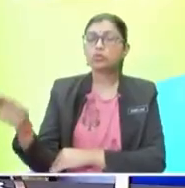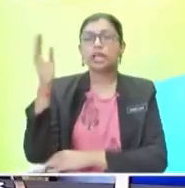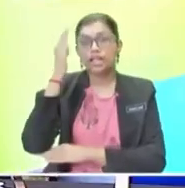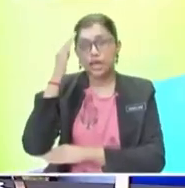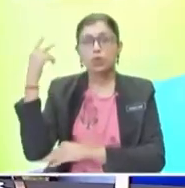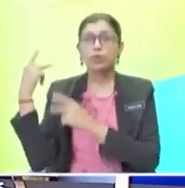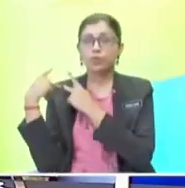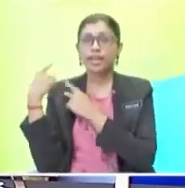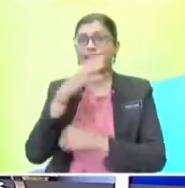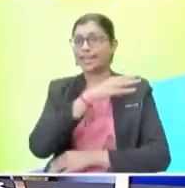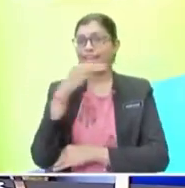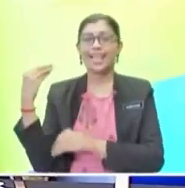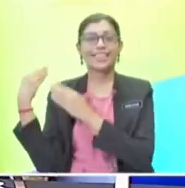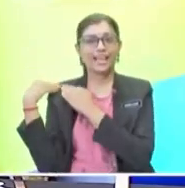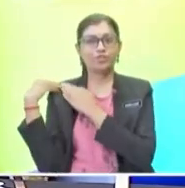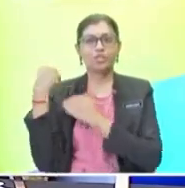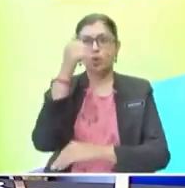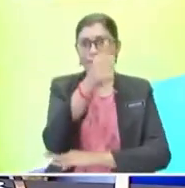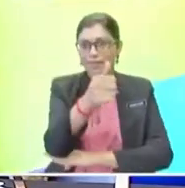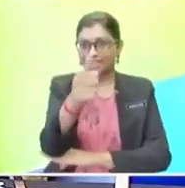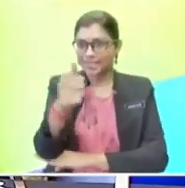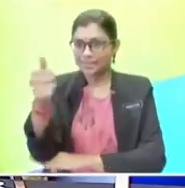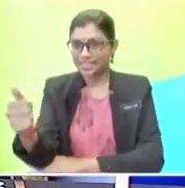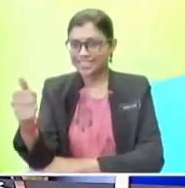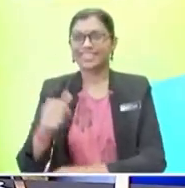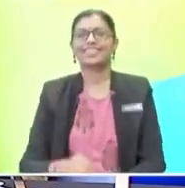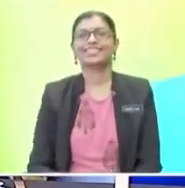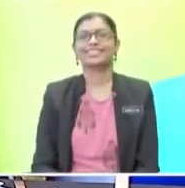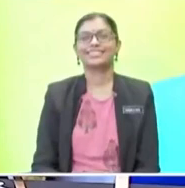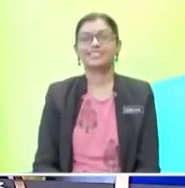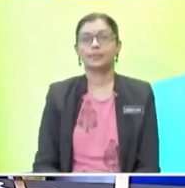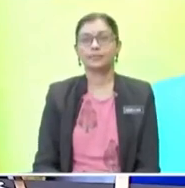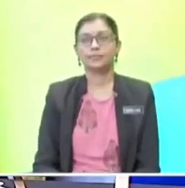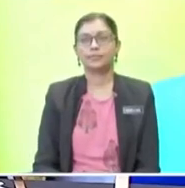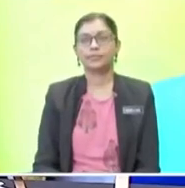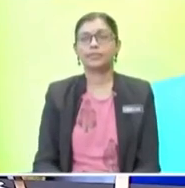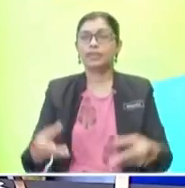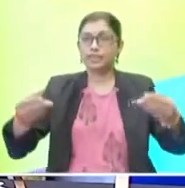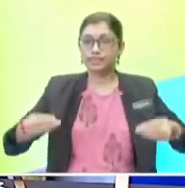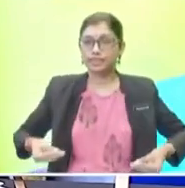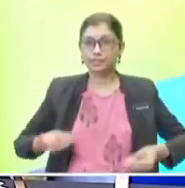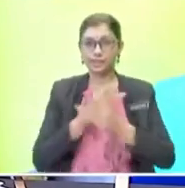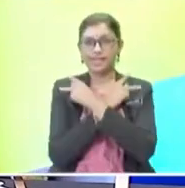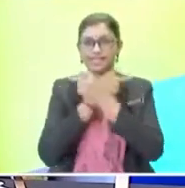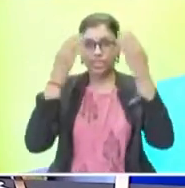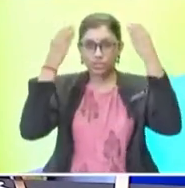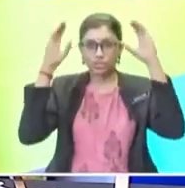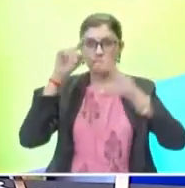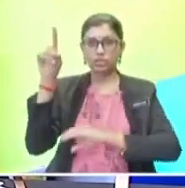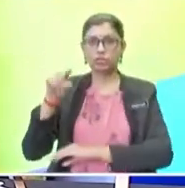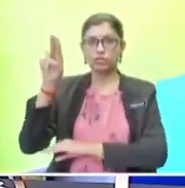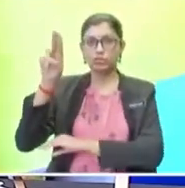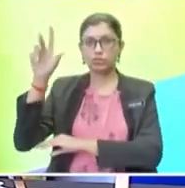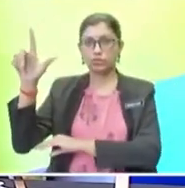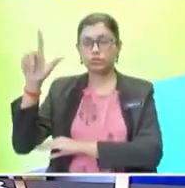ini, pendidikan kesihatan, keluarga muafakat, hidup bahagia. Baik, terima kasih Cikgu Zul. Sama-sama. Sudi bersama-sama dengan Ria